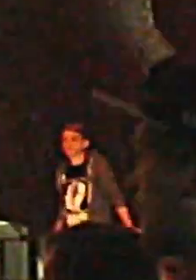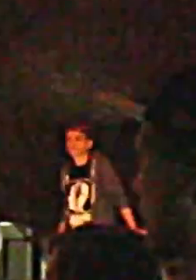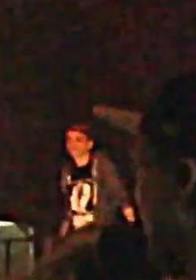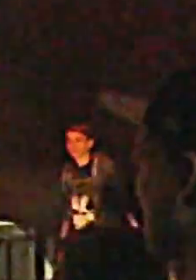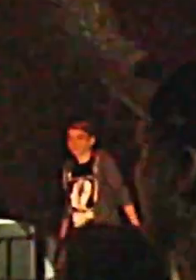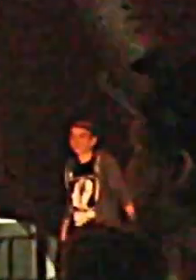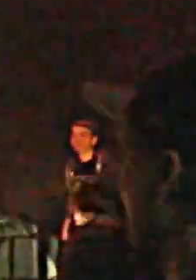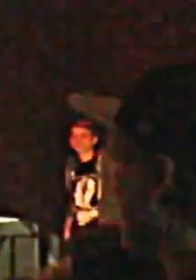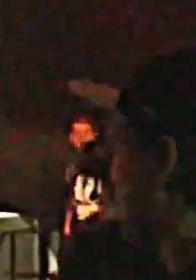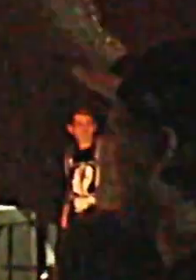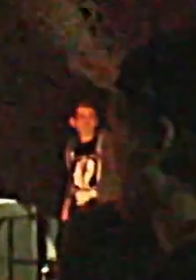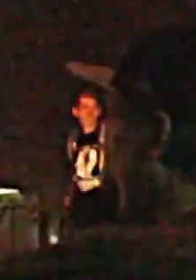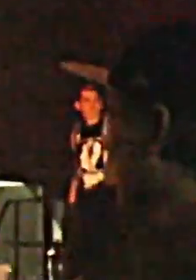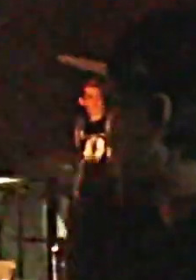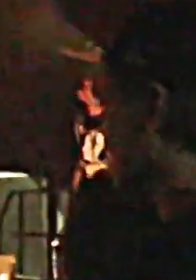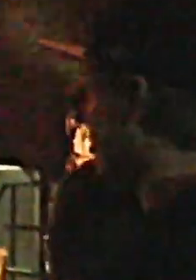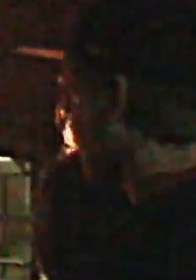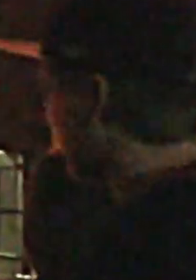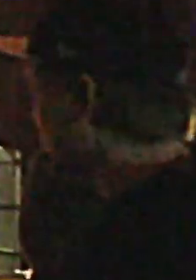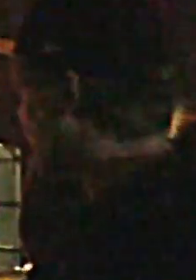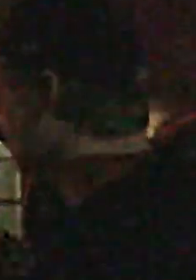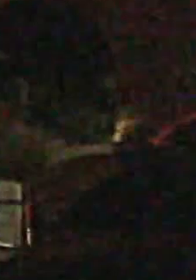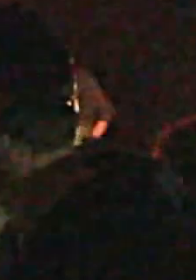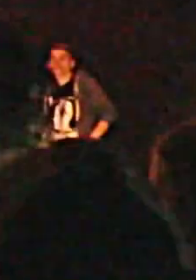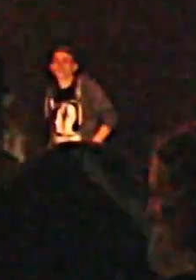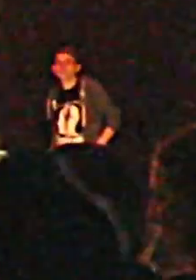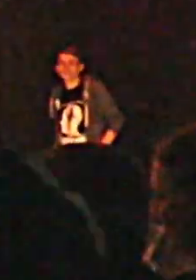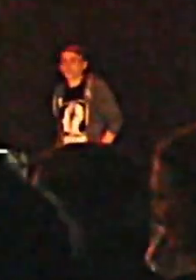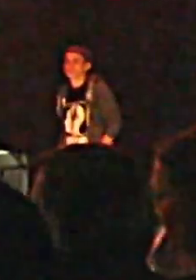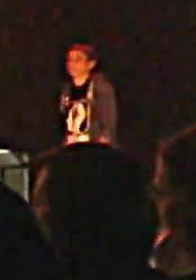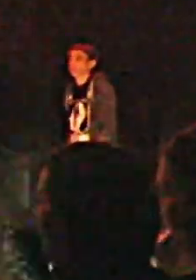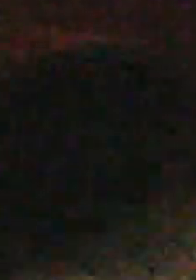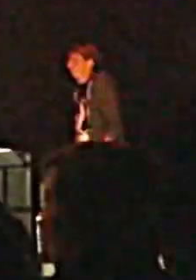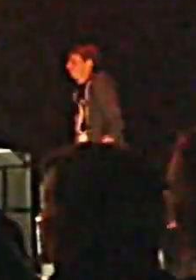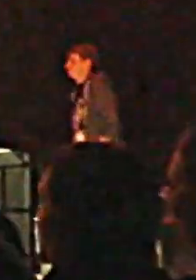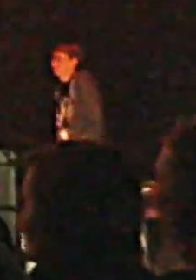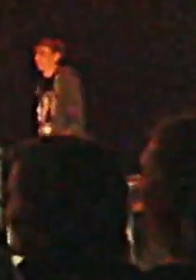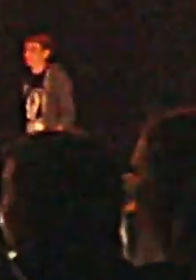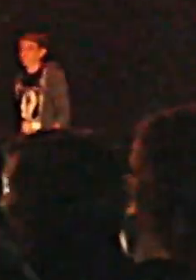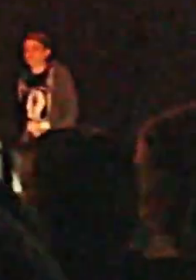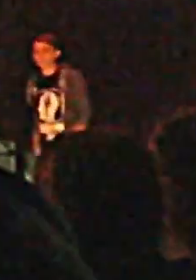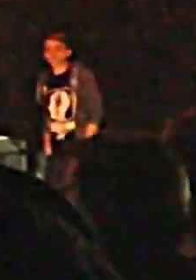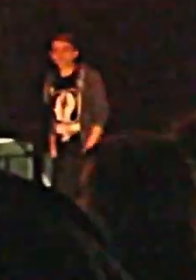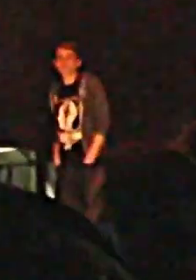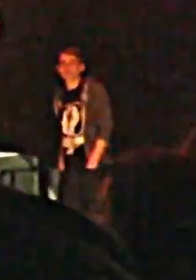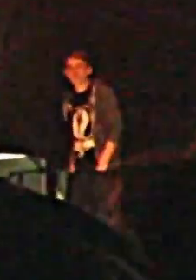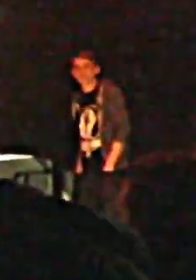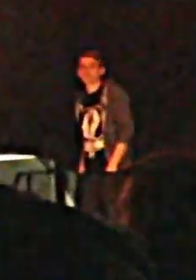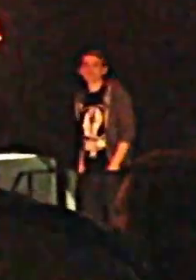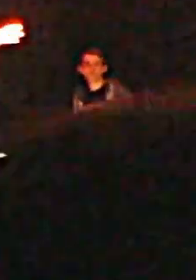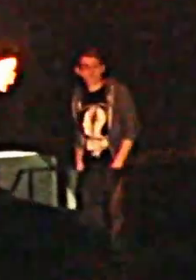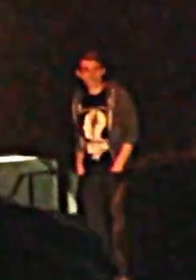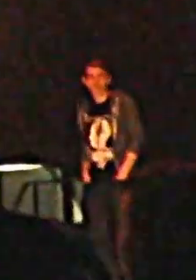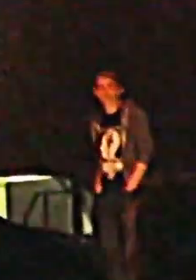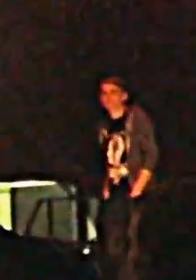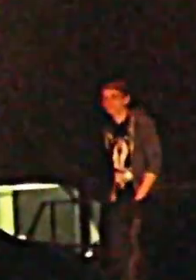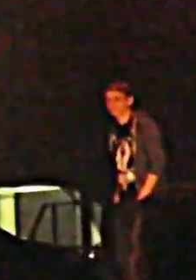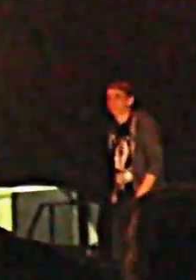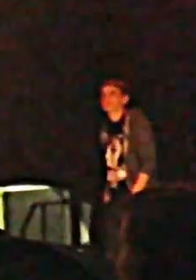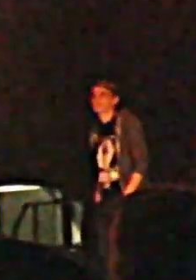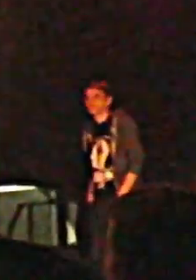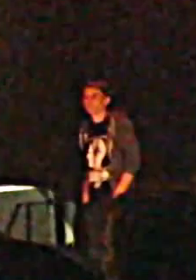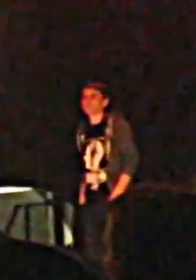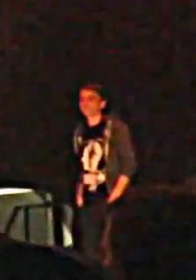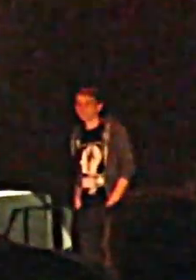die dir wegeweisen, Blumen, die blühen und sprießen. Lass dir von keinem deine gute Laune vermiesen. Lass dir von keinem Pülen deine Suppe spruchen. Kick einfach